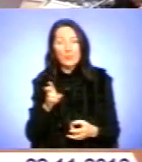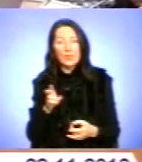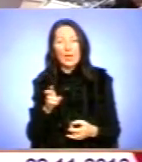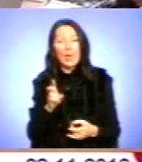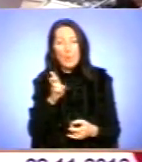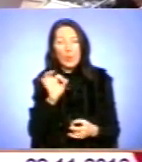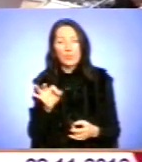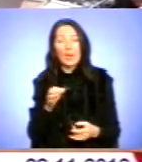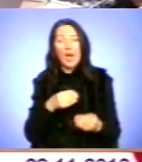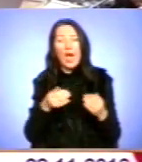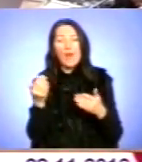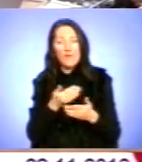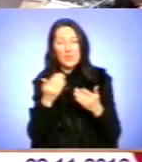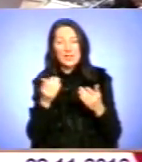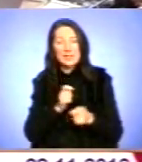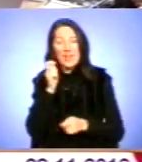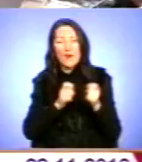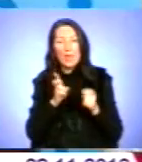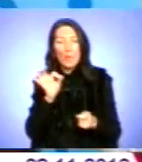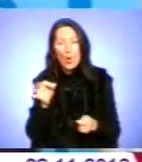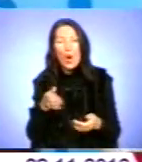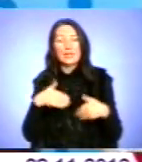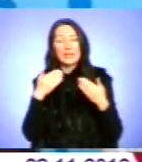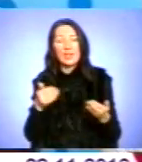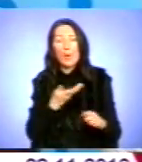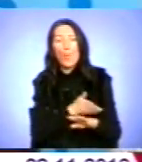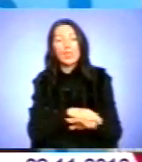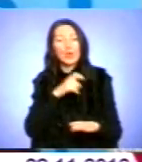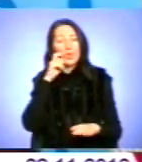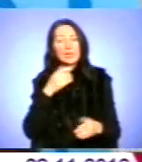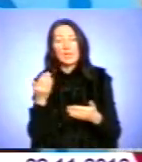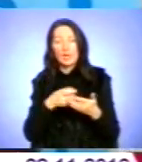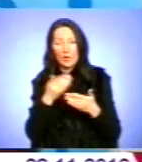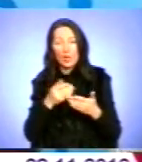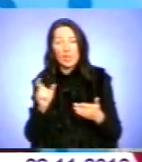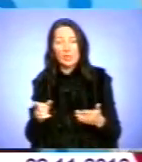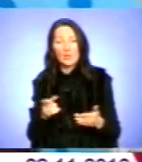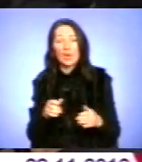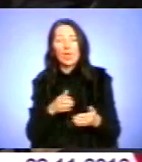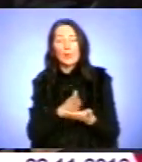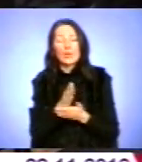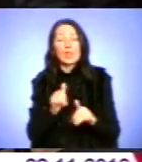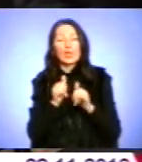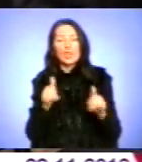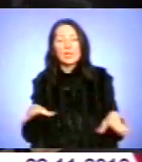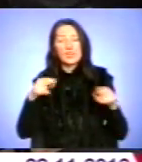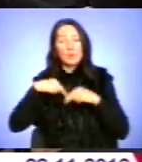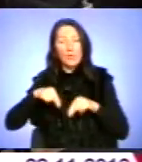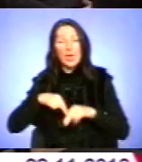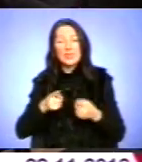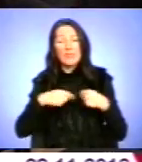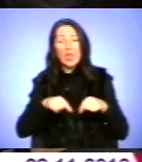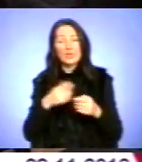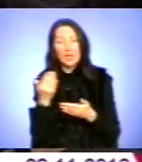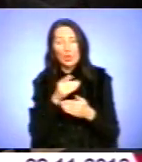Фестиваль «Бо» – ініціатива польських та українських кінематографістів, спрямована на розширення співпраці між країнами у галузі кіно. У Тернополі